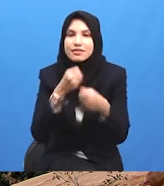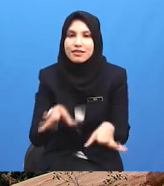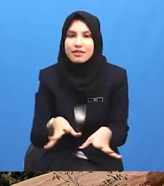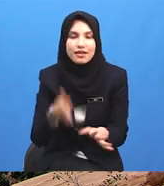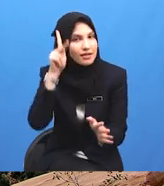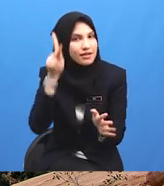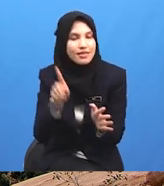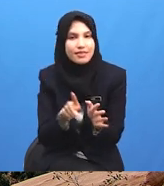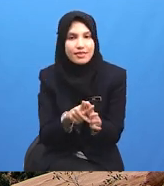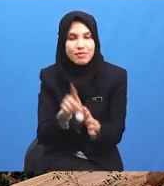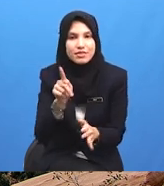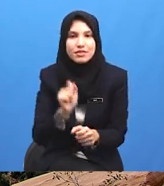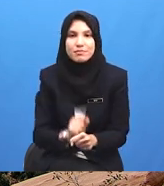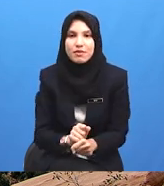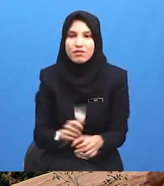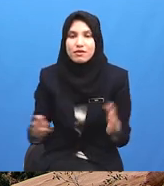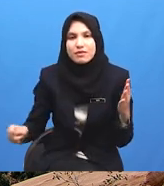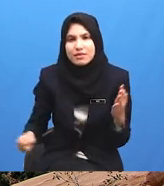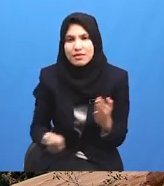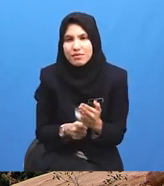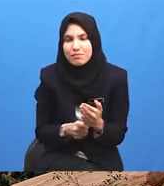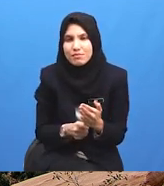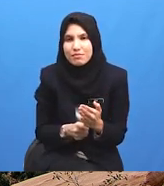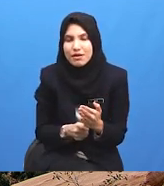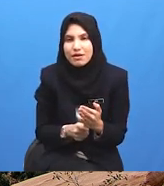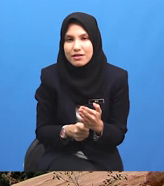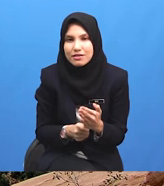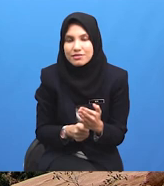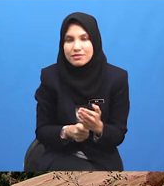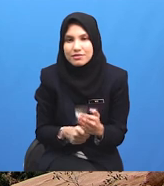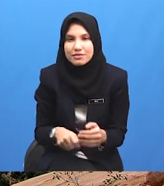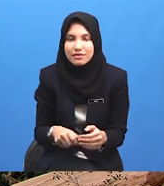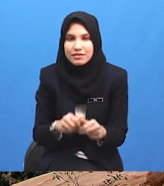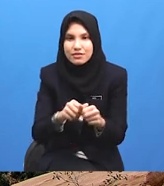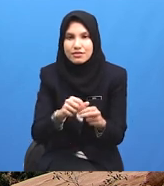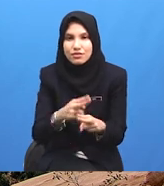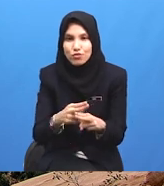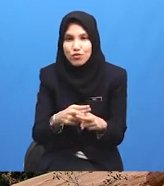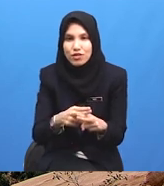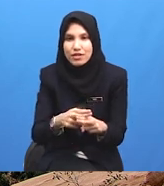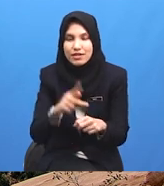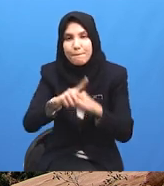bahawa semakin bertambah jarak kedudukan sesebuah planet dari matahari,